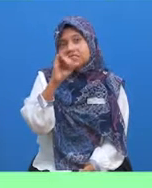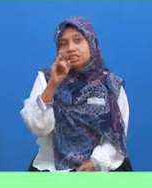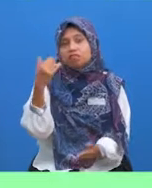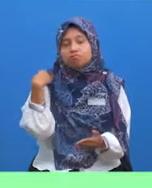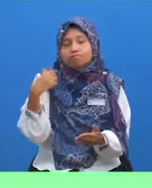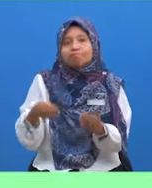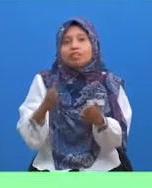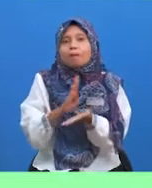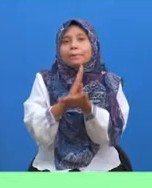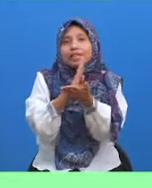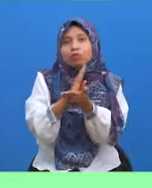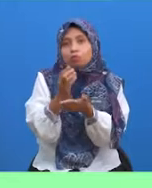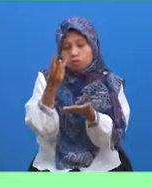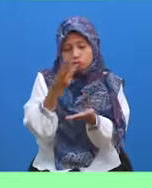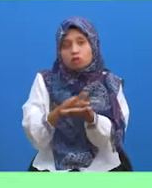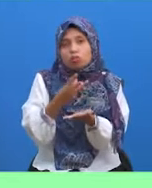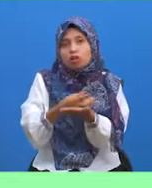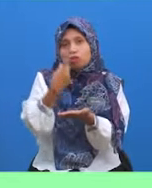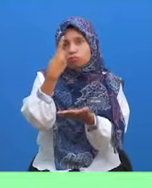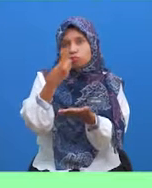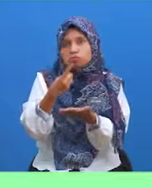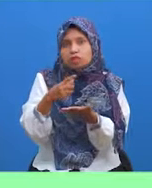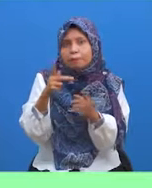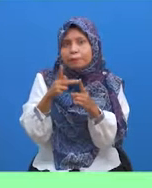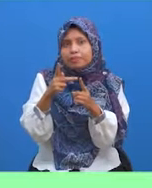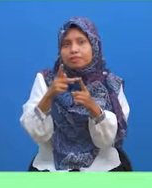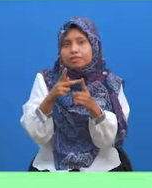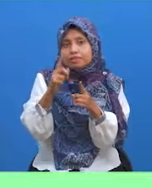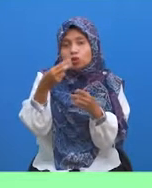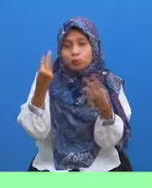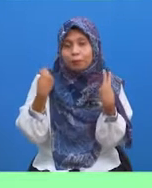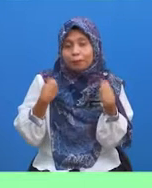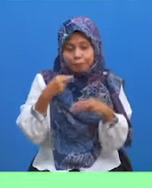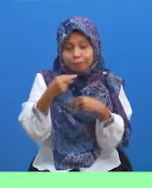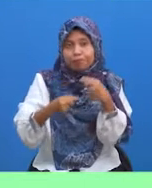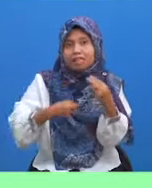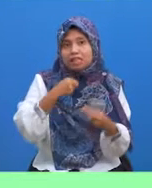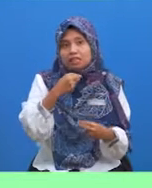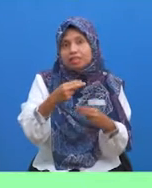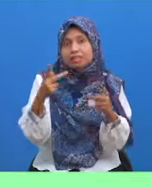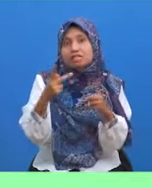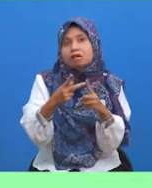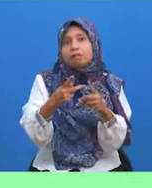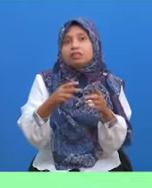diberikan Yesus sebuah sekto penjagaan mahupun kepada pengguna